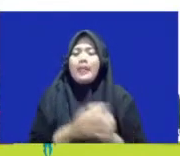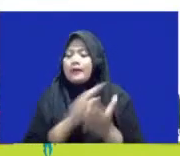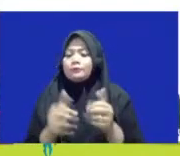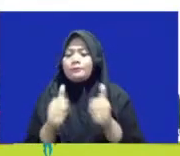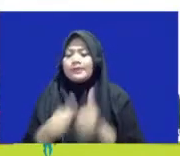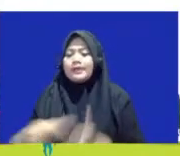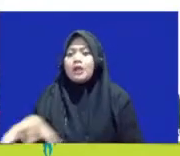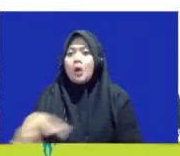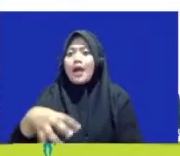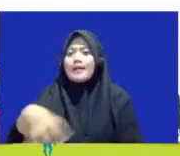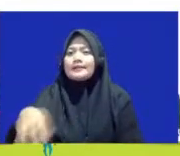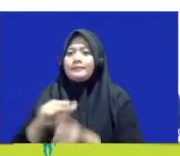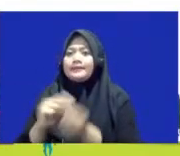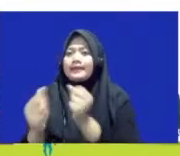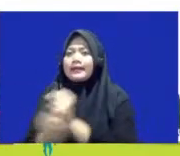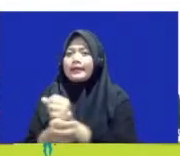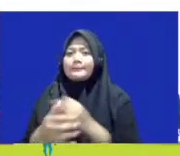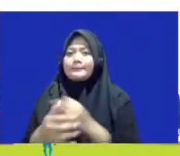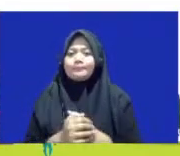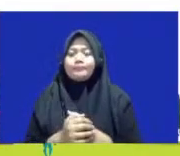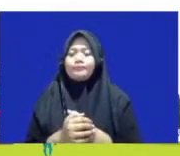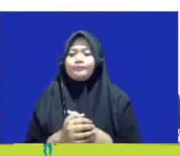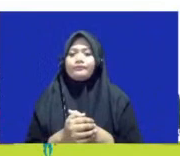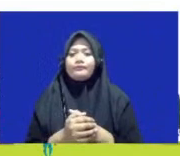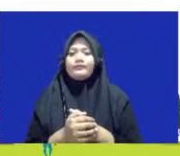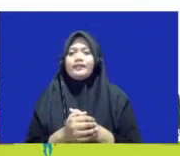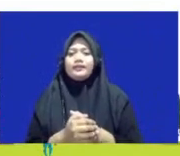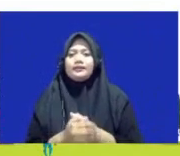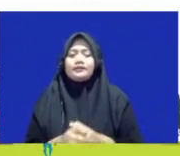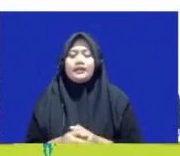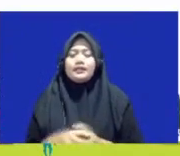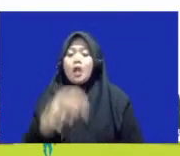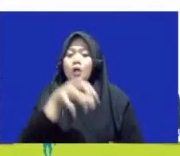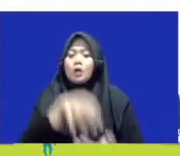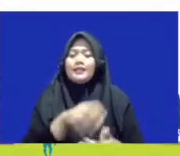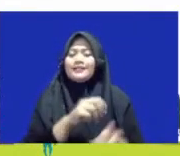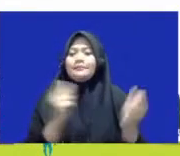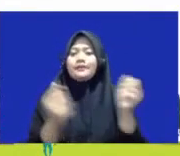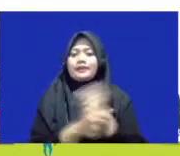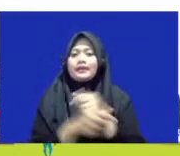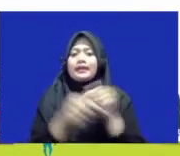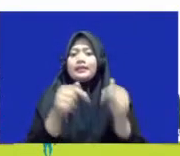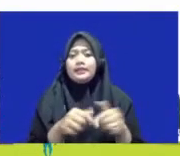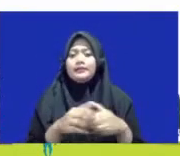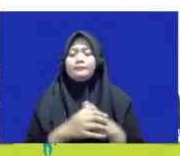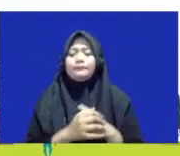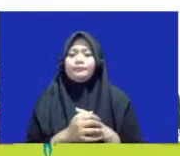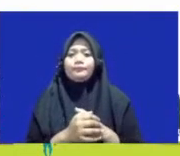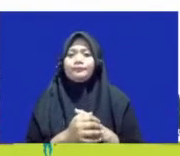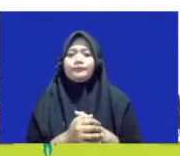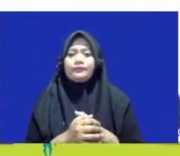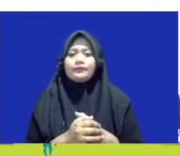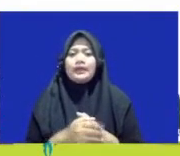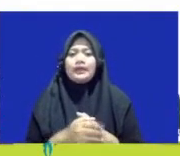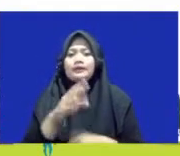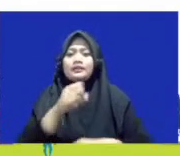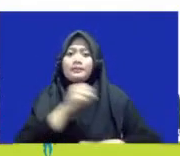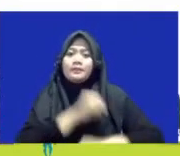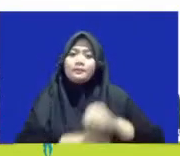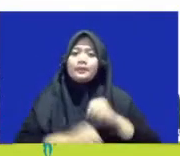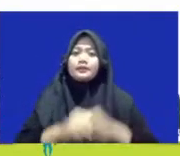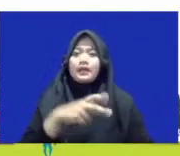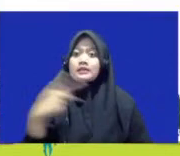Dan setelah itu kejadian bencana, kondisi bencana itu terjadi, direspon oleh mereka, maka sambil bergerak, kami